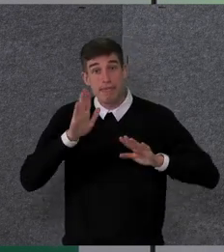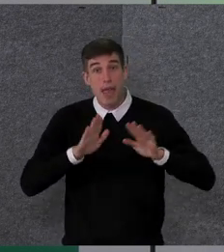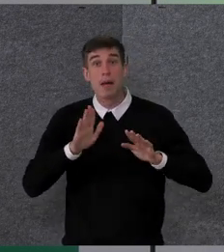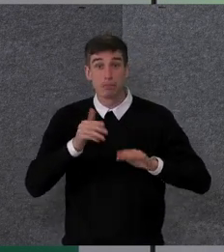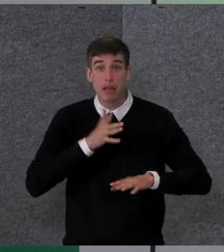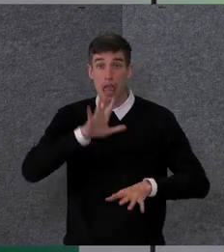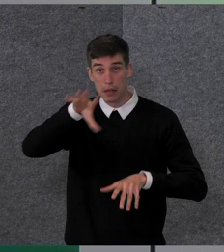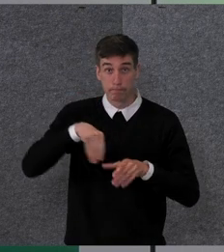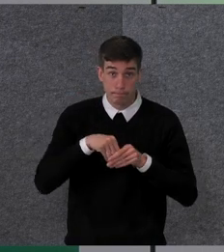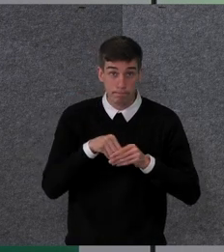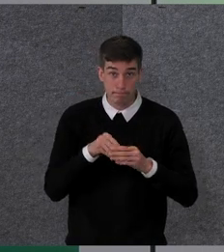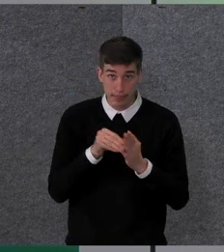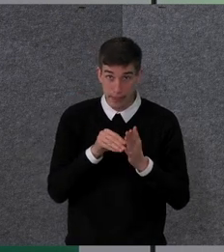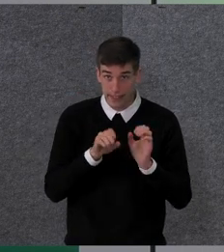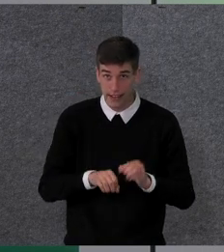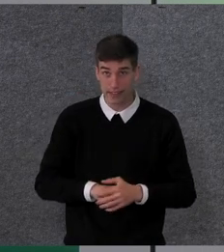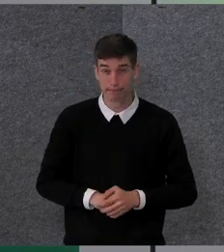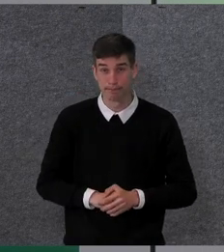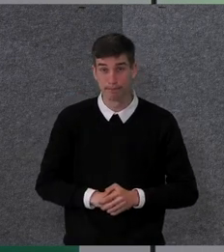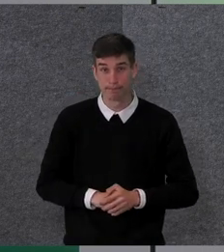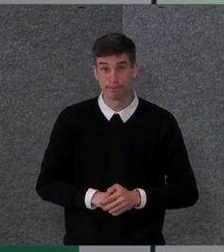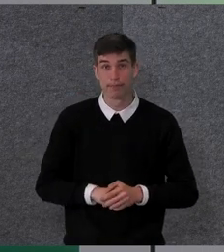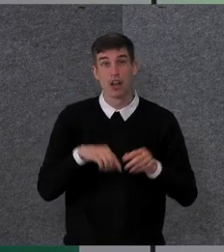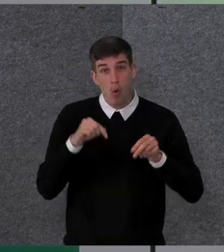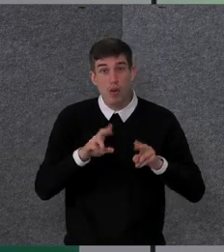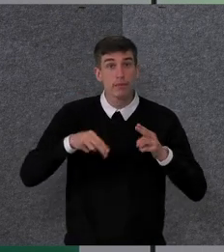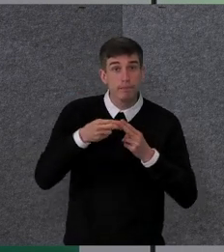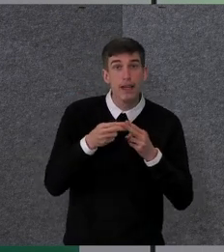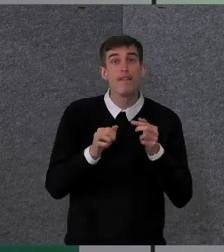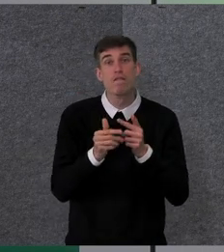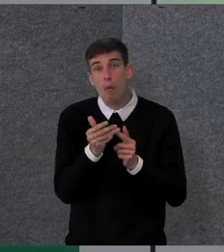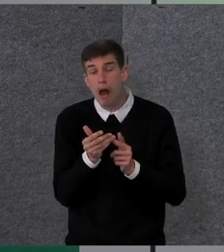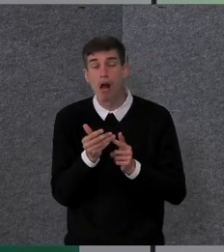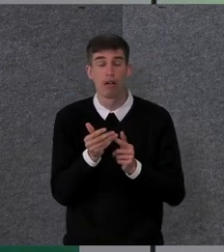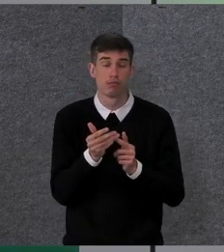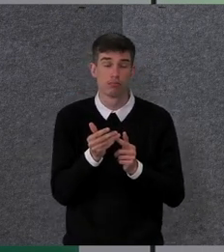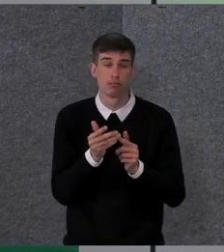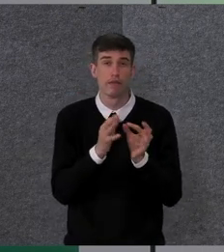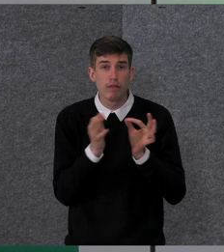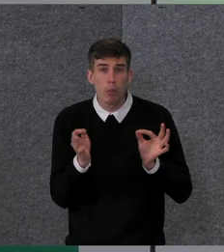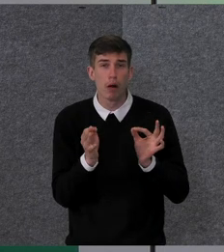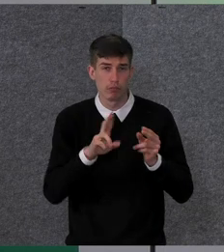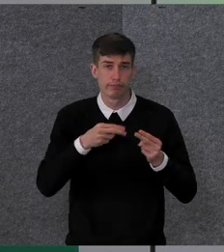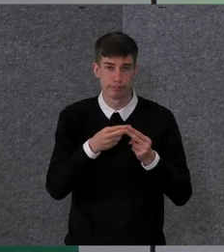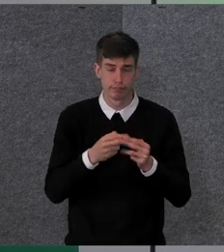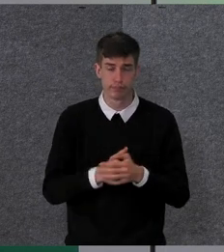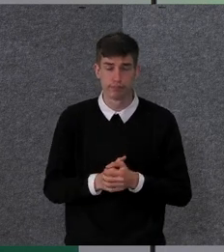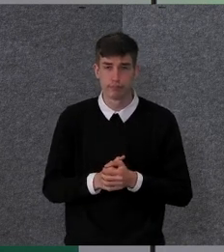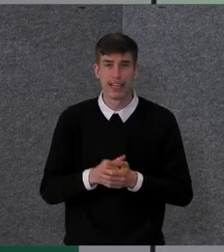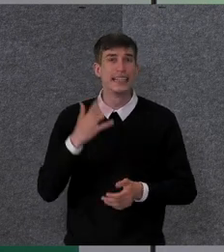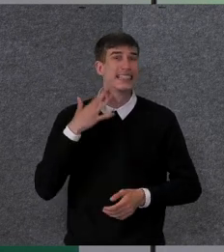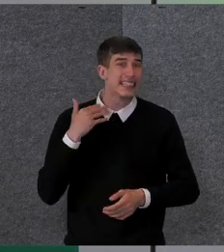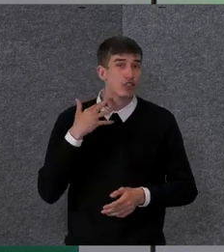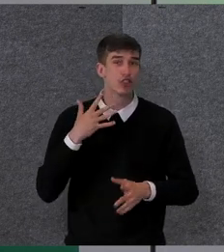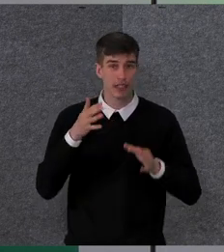voranzubringen. Also nochmal ganz knapp, heute Anpassung, Präzisierung, formale Änderungen, aber eben in dem großen Sinne von